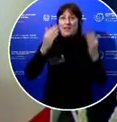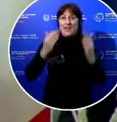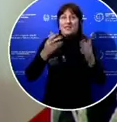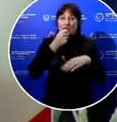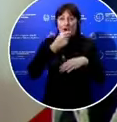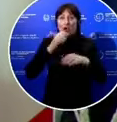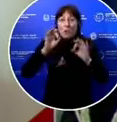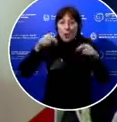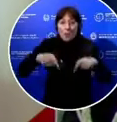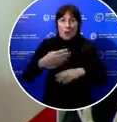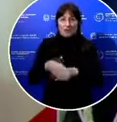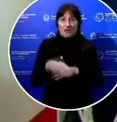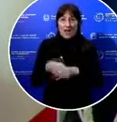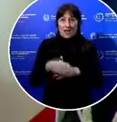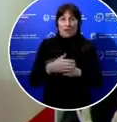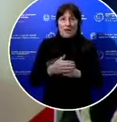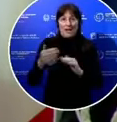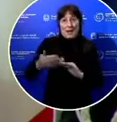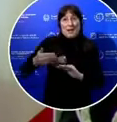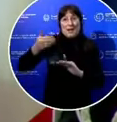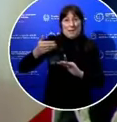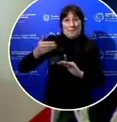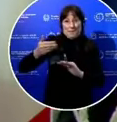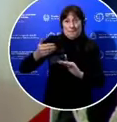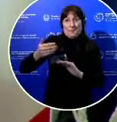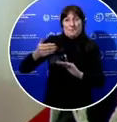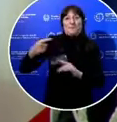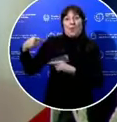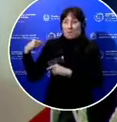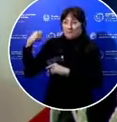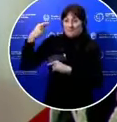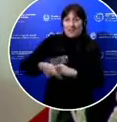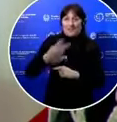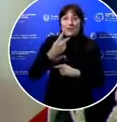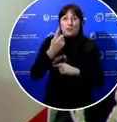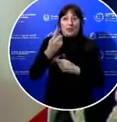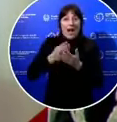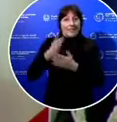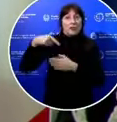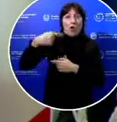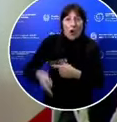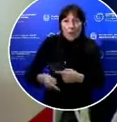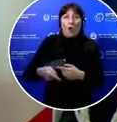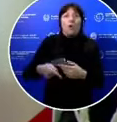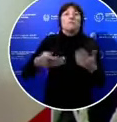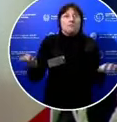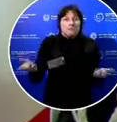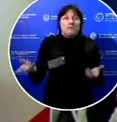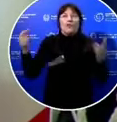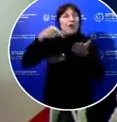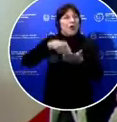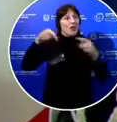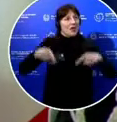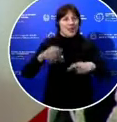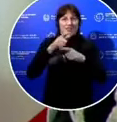droghe. Dopo 21 anni la conferenza nazionale torna ad essere ospitata in questa splendida